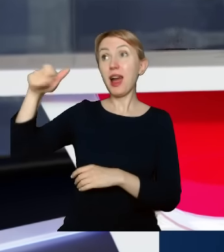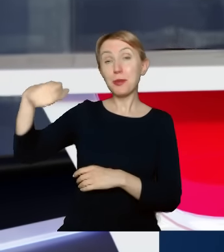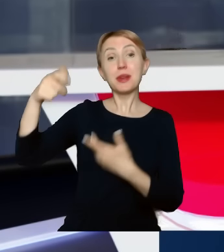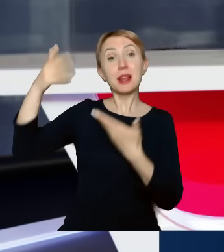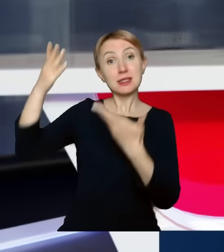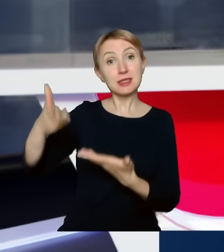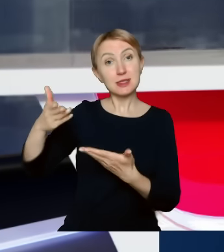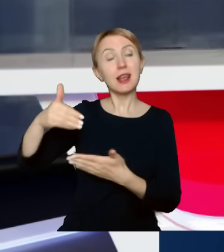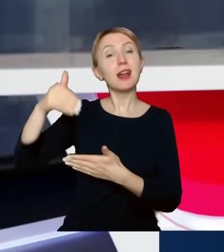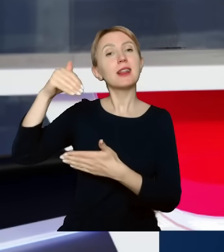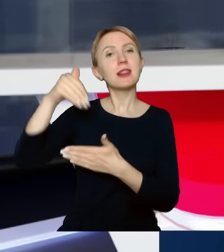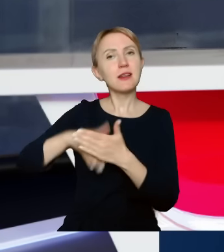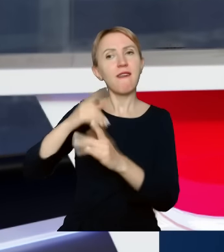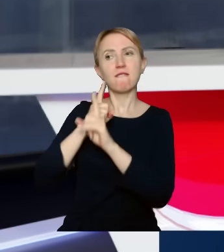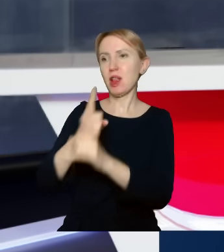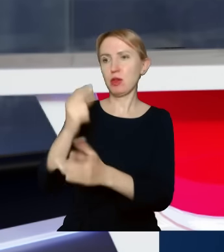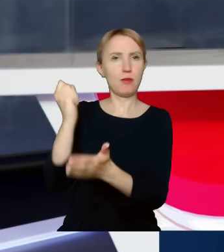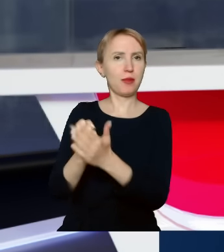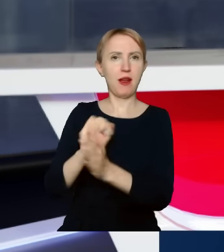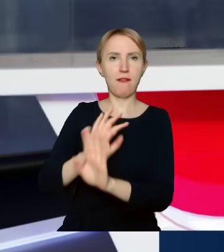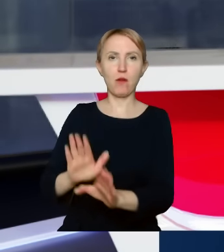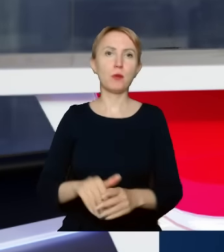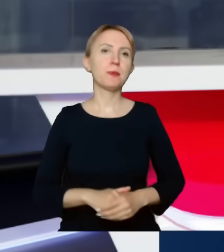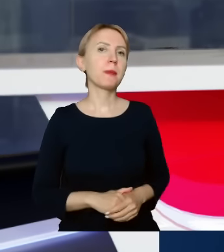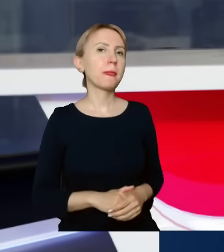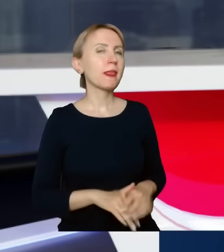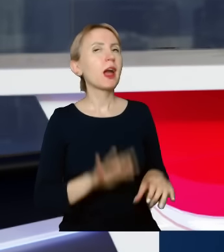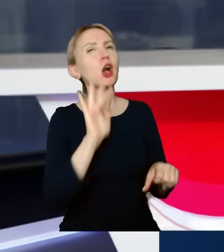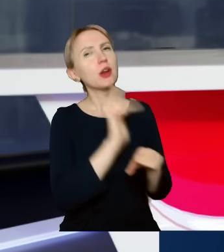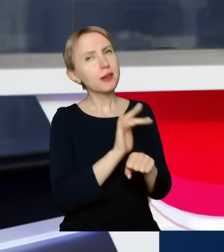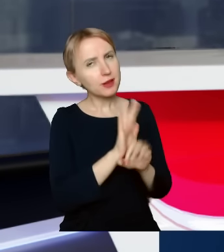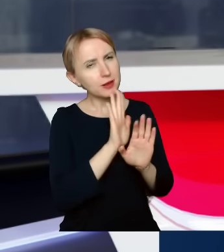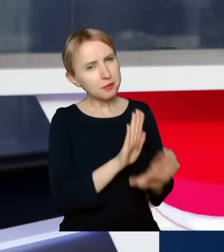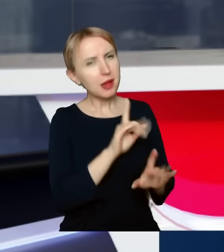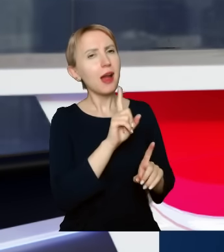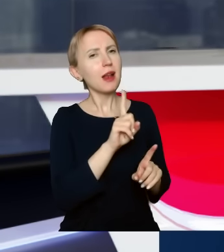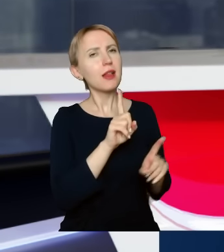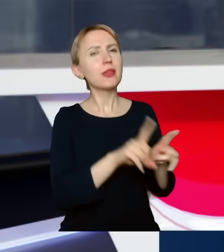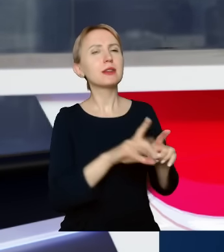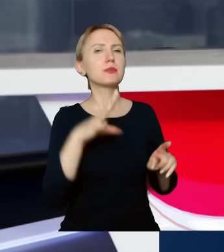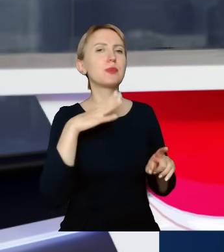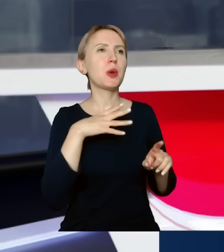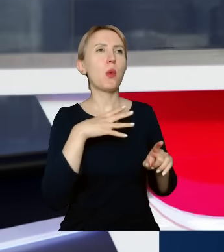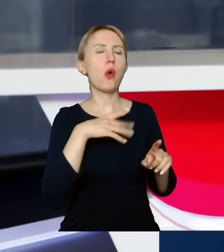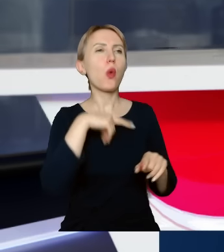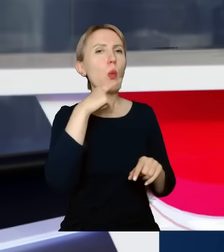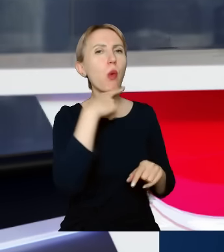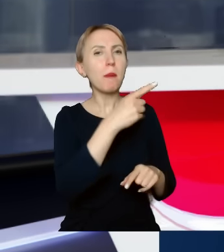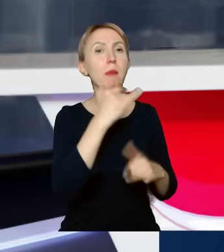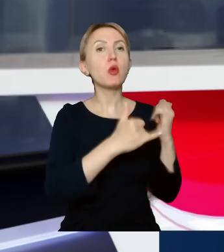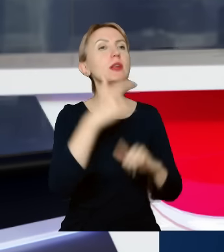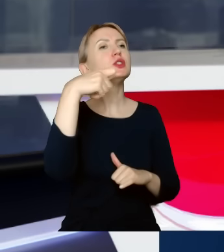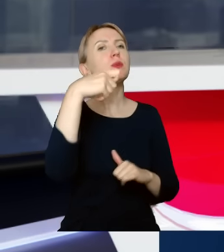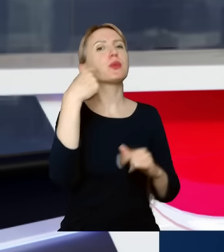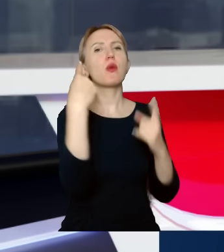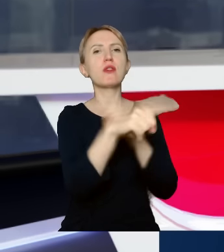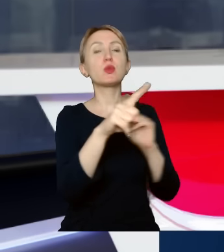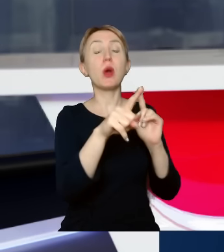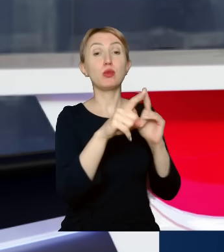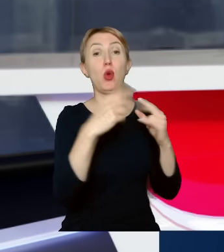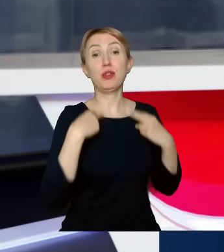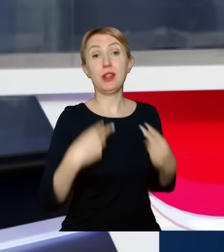zgodnie lege artis. Już krytyka krytyką, ale też było wprowadzanie w błąd, że skoro prezydent wysłał do Trybunału, tak,